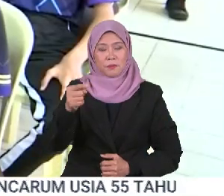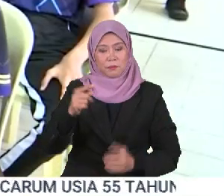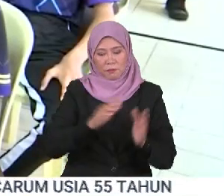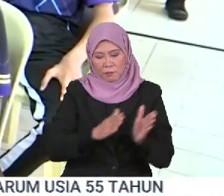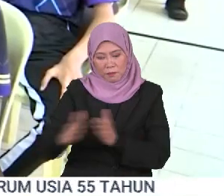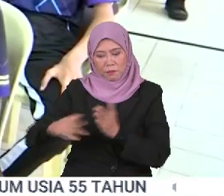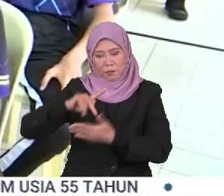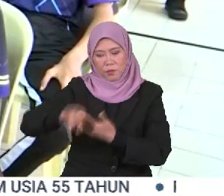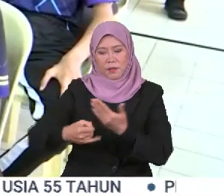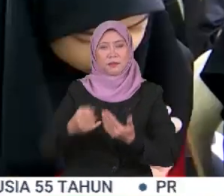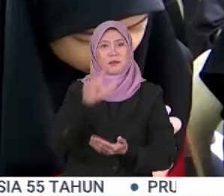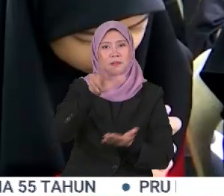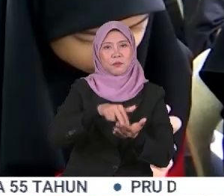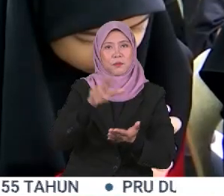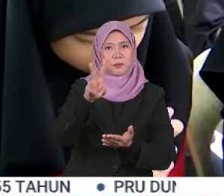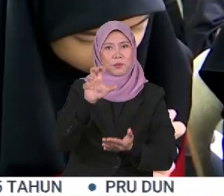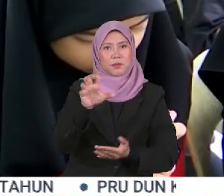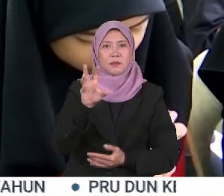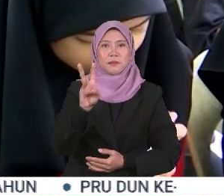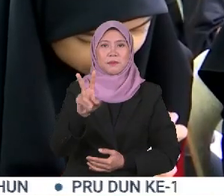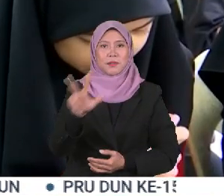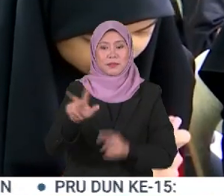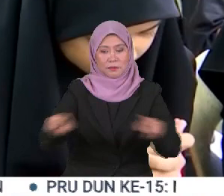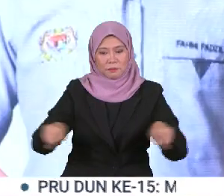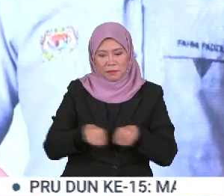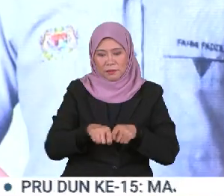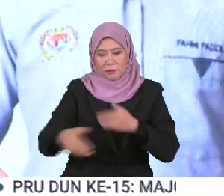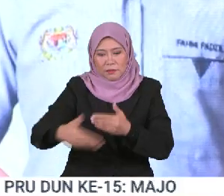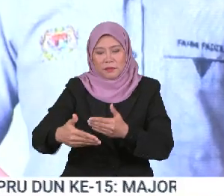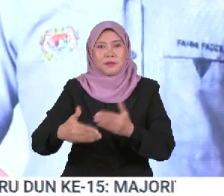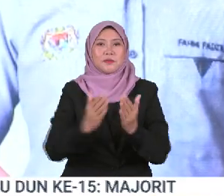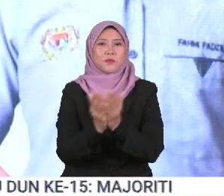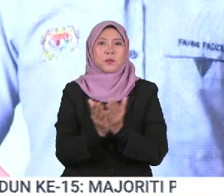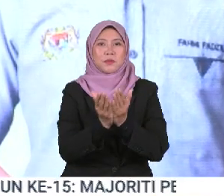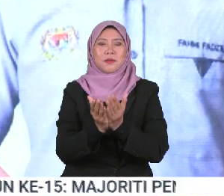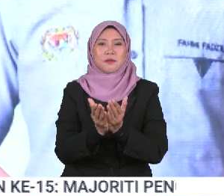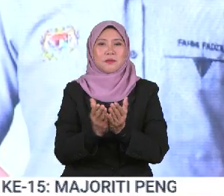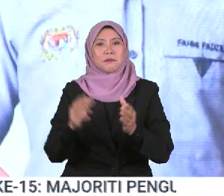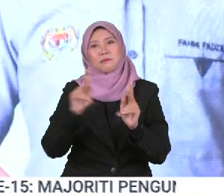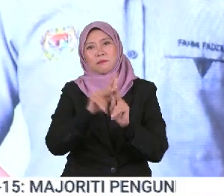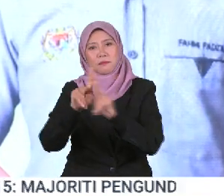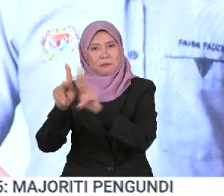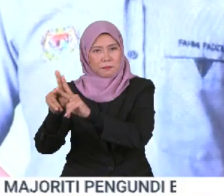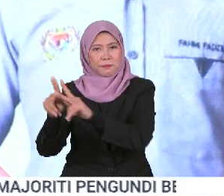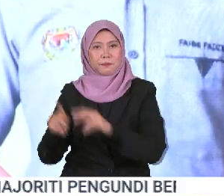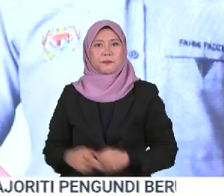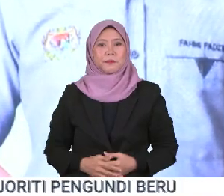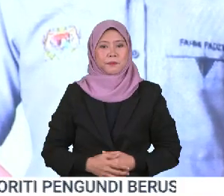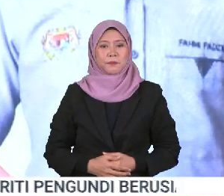itu melibatkan 3,693 buah lokasi berhampiran sekolah di kawasan luar bandar.